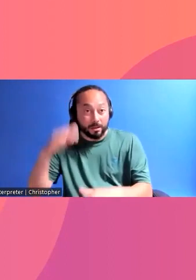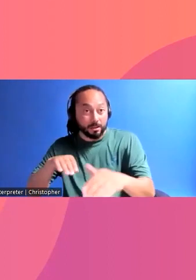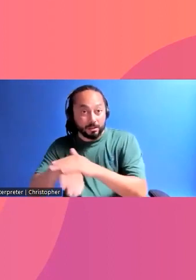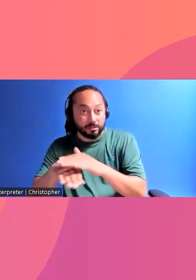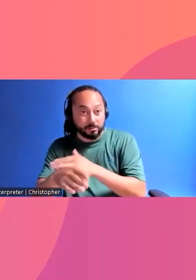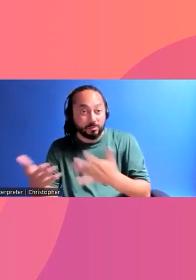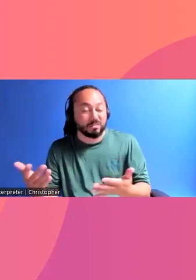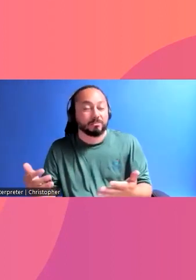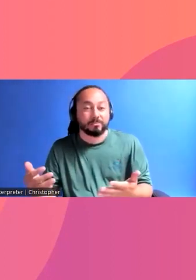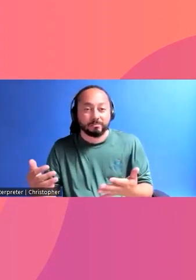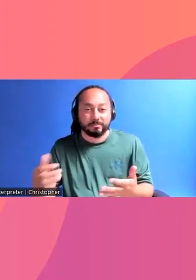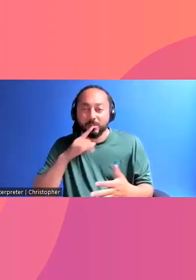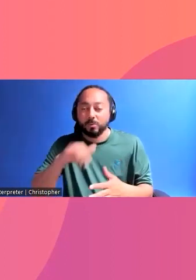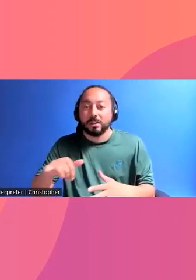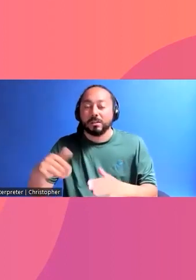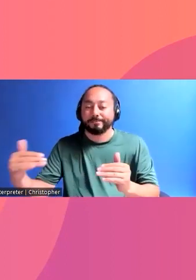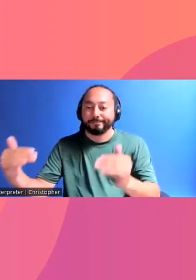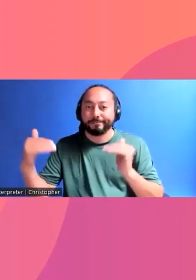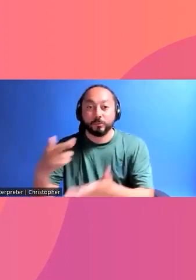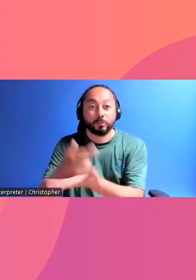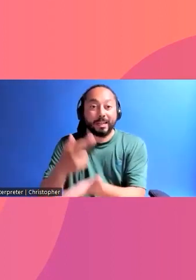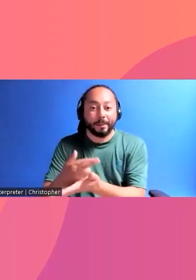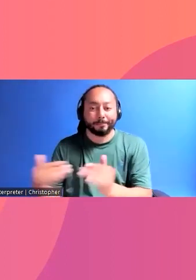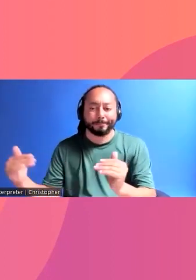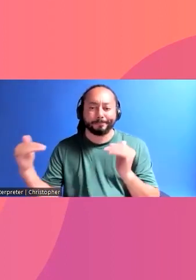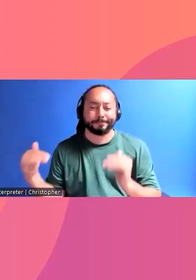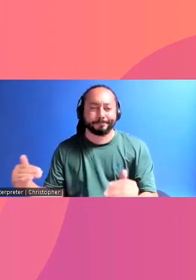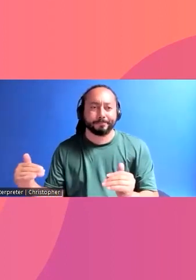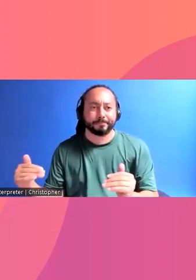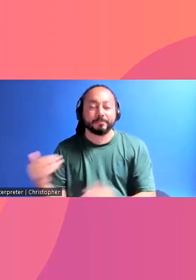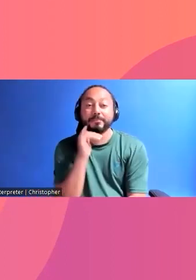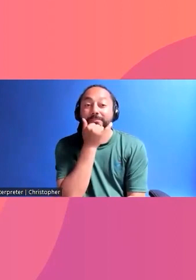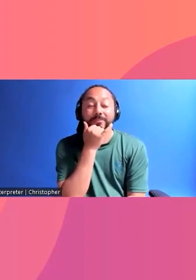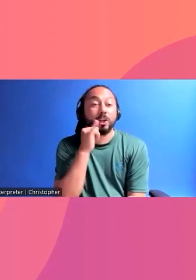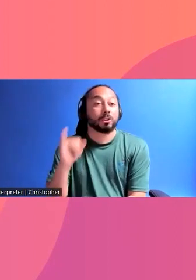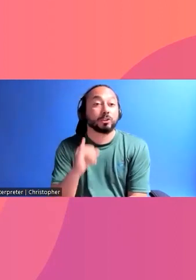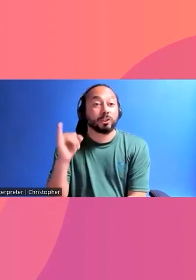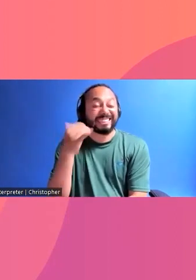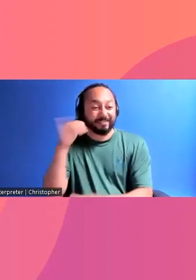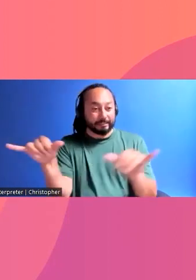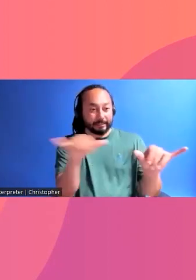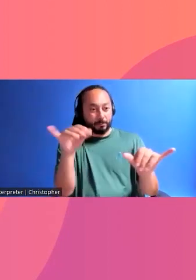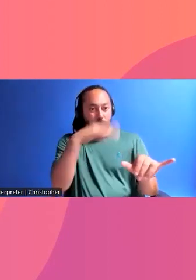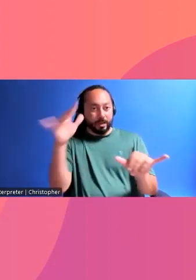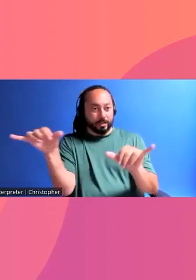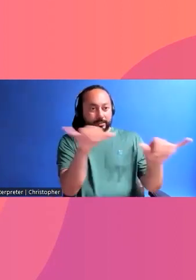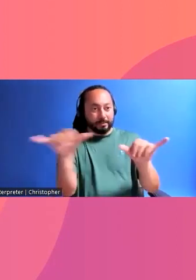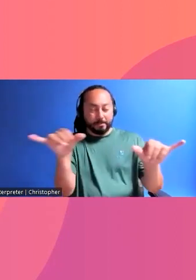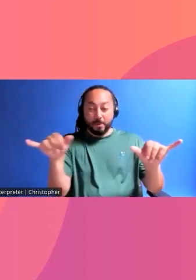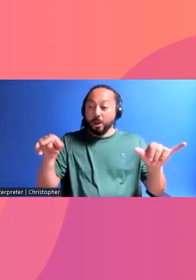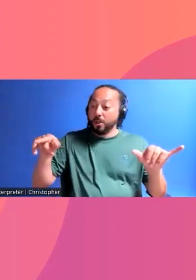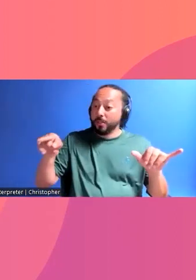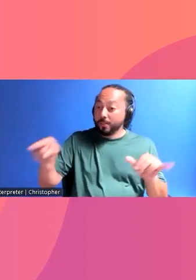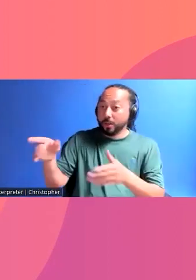Lorsque les patients noirs ont accès au traitement, ils sont plus prompts à ne pas recevoir des traitements